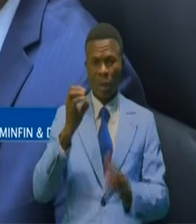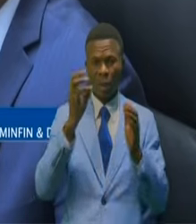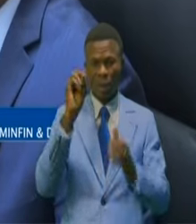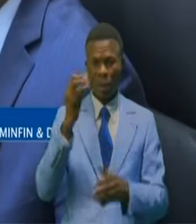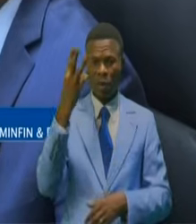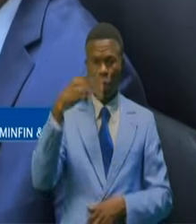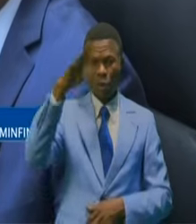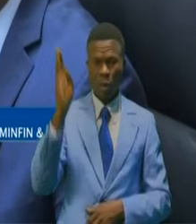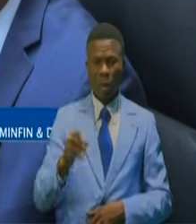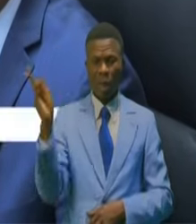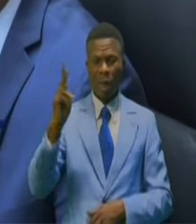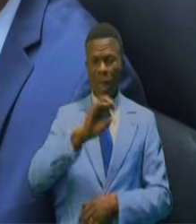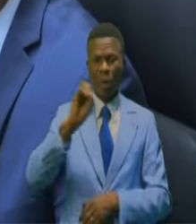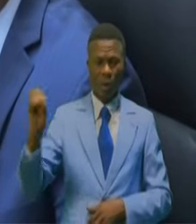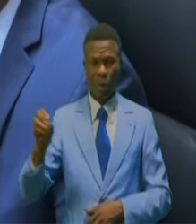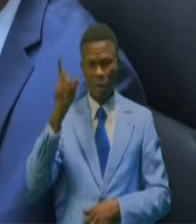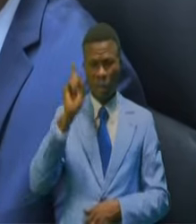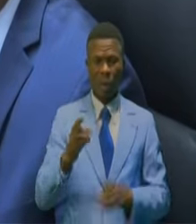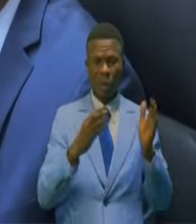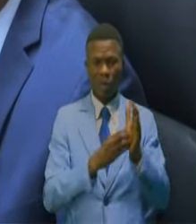110,03%, du Kasaï oriental